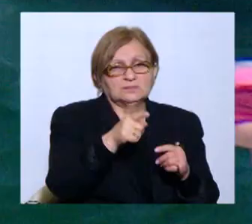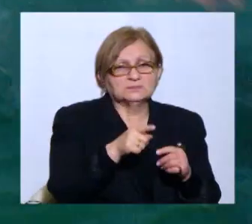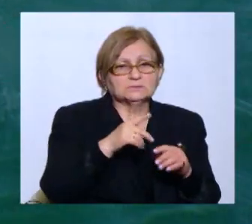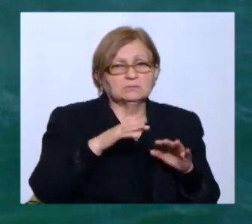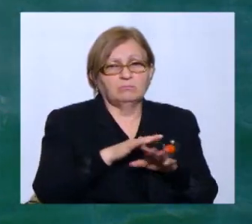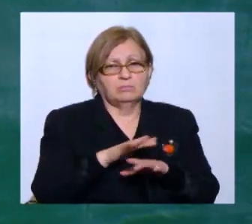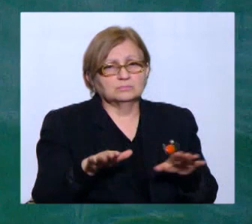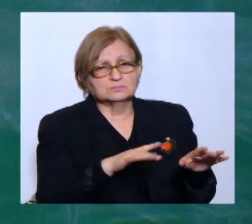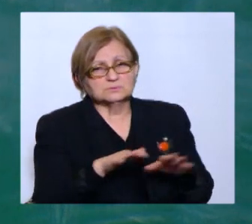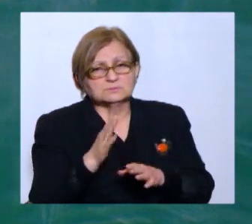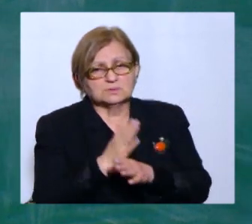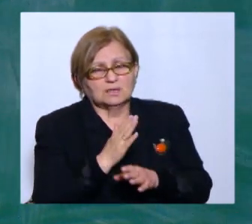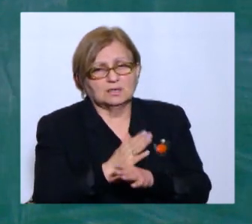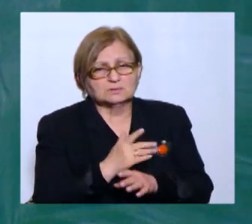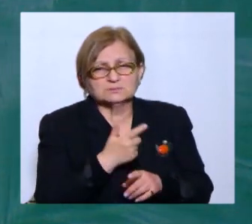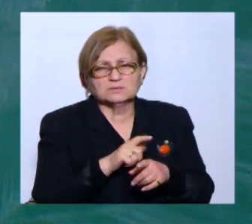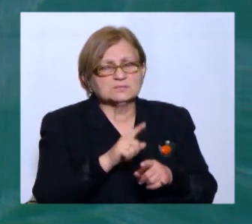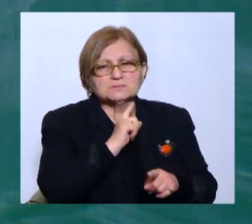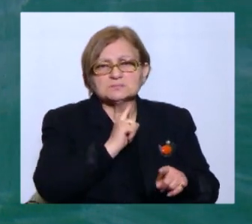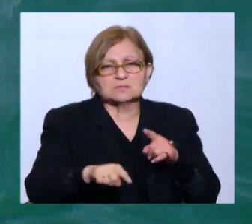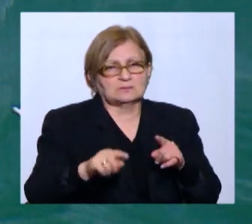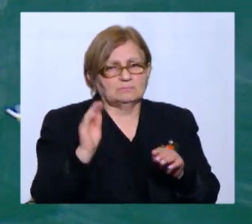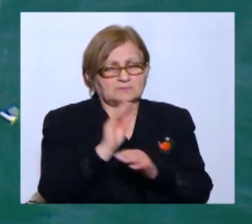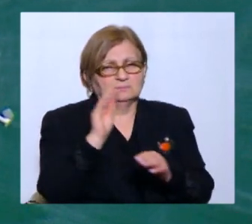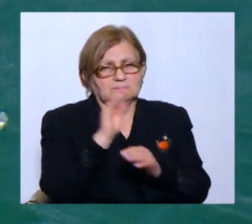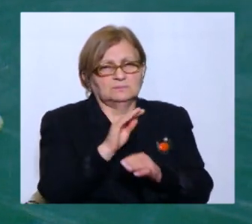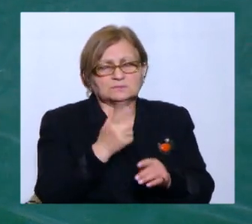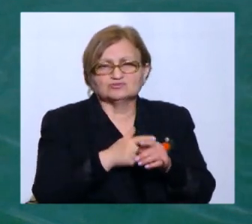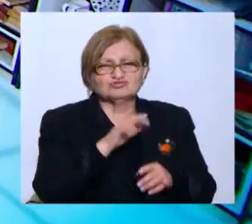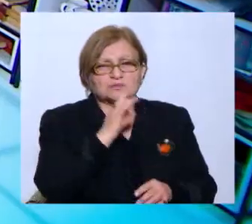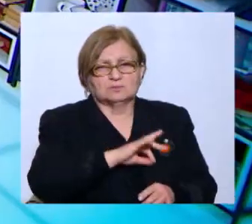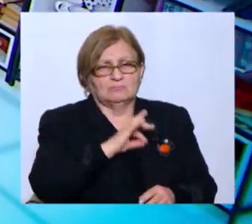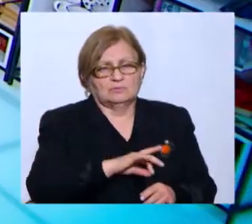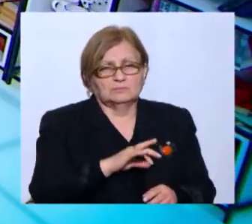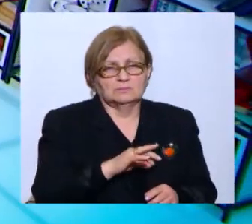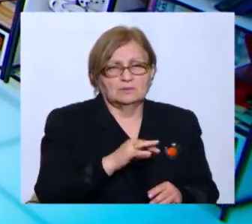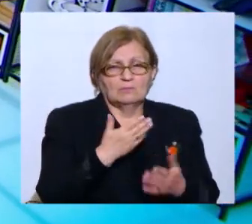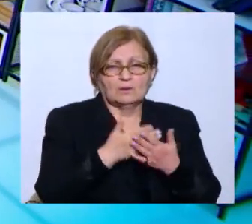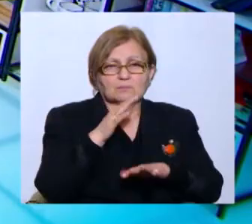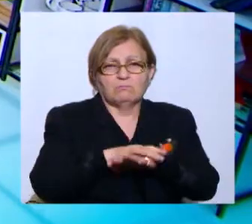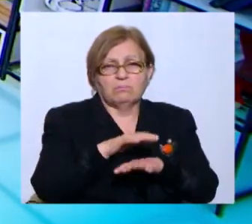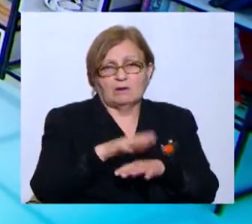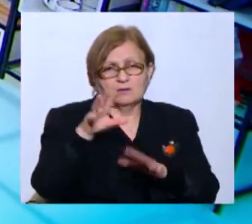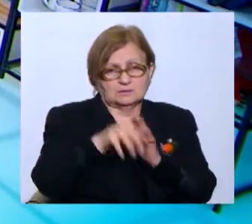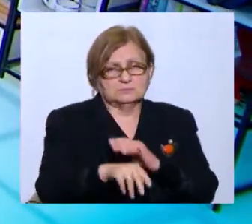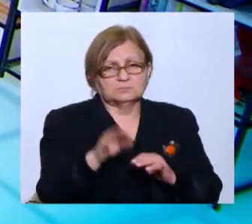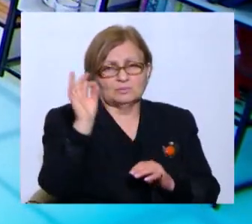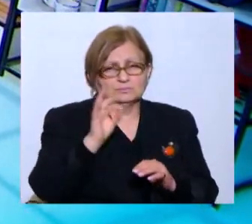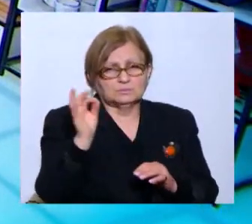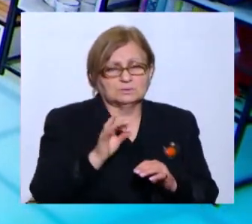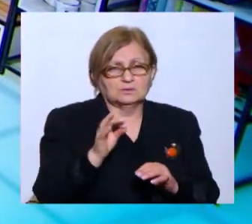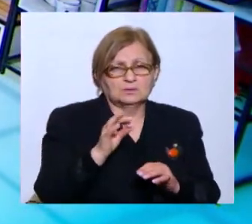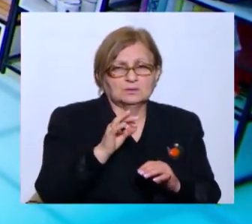ძალიან სწრაფად იზრდება და რომელიც ძალიან ხშირად გამოიყენება. მაგალითად, აი საბანკო პროცენტები, როდესაც აი